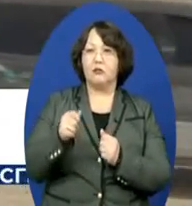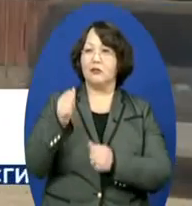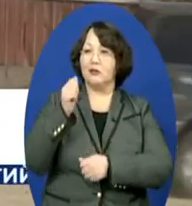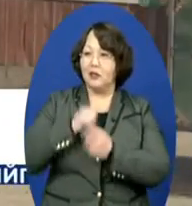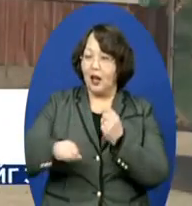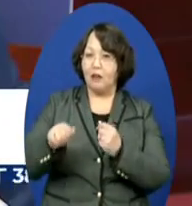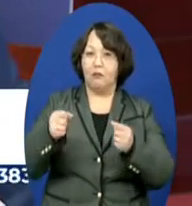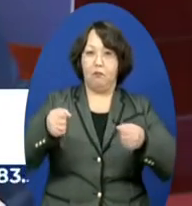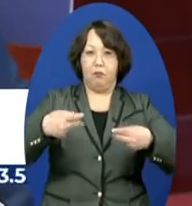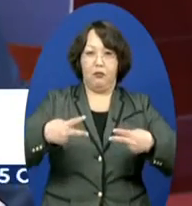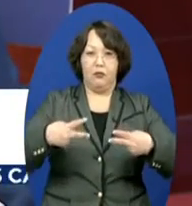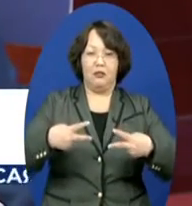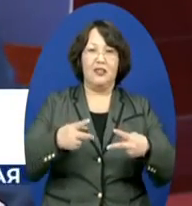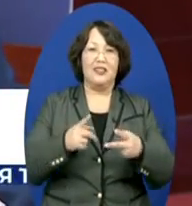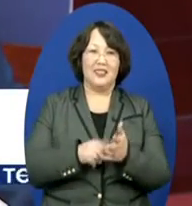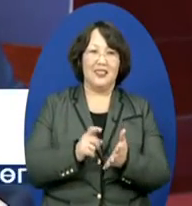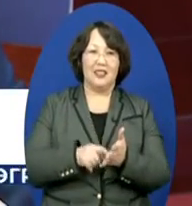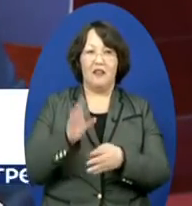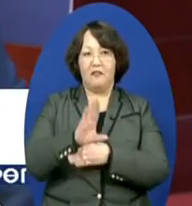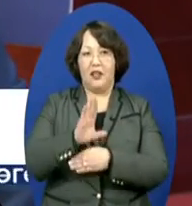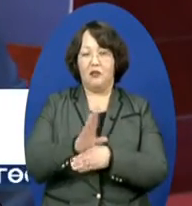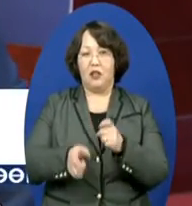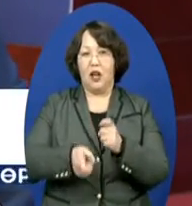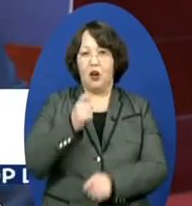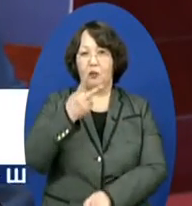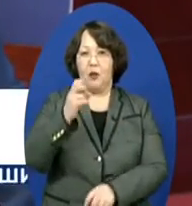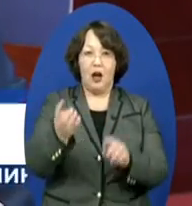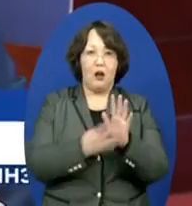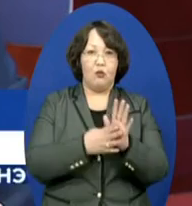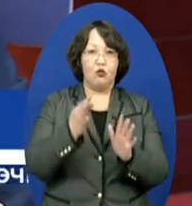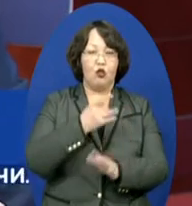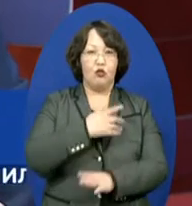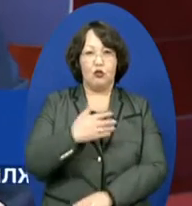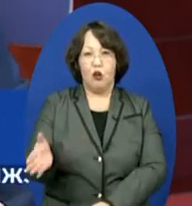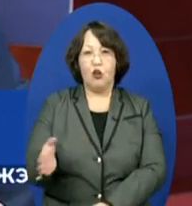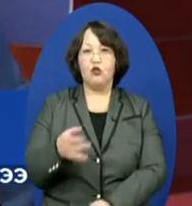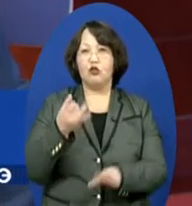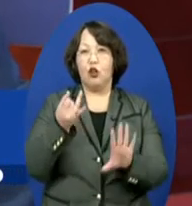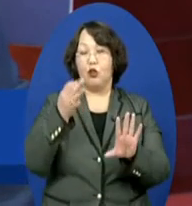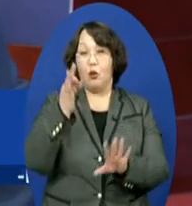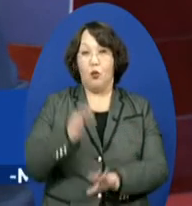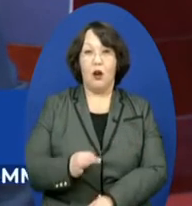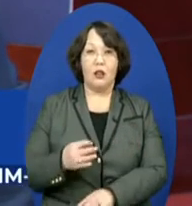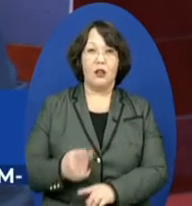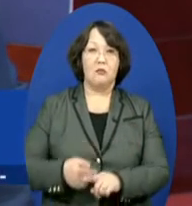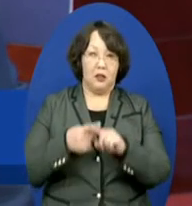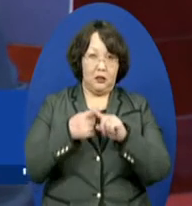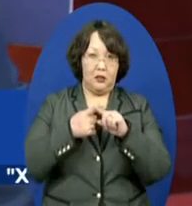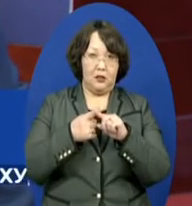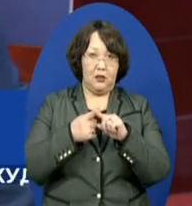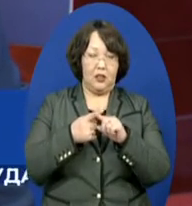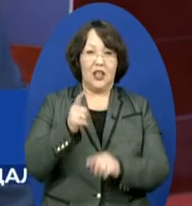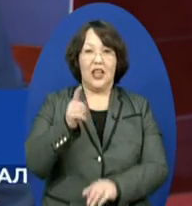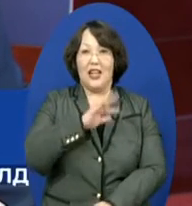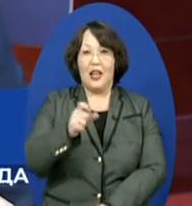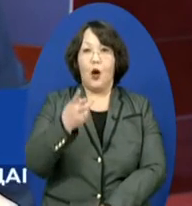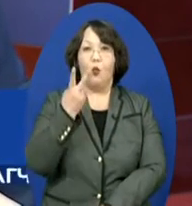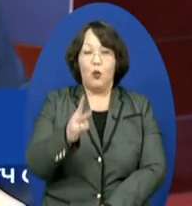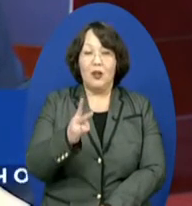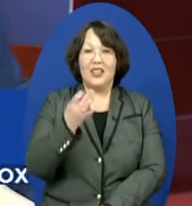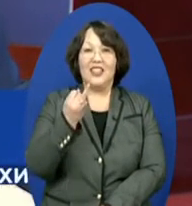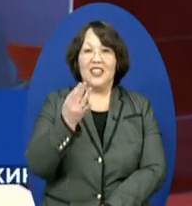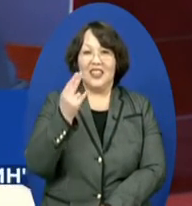байна. Валютын ханш бол 19 сарын сош хугацаанд 9-7 орчим хувиар нэмэгдсэн. За, хэрэглээний үнийн индекс